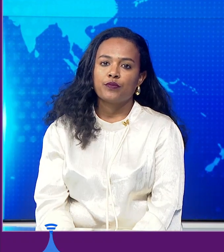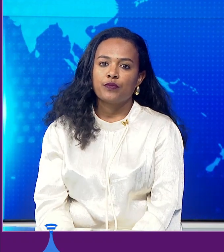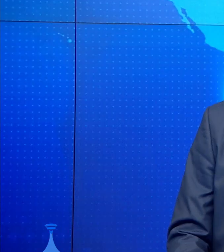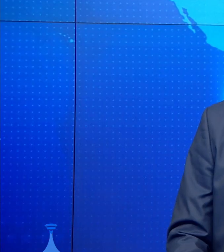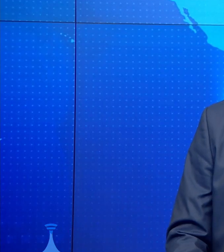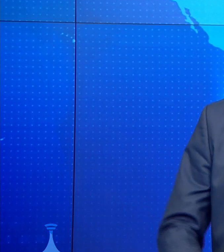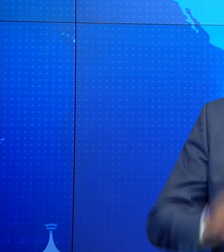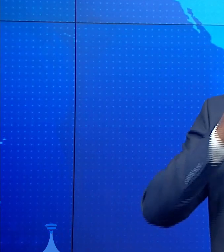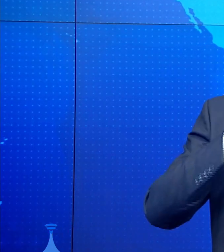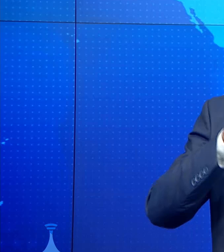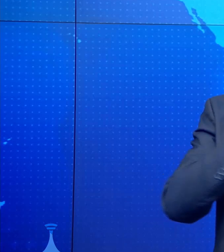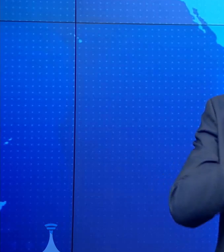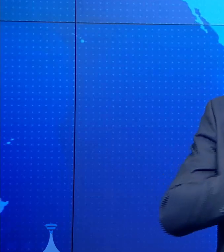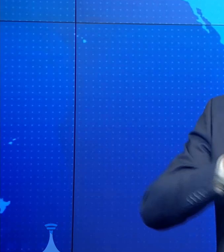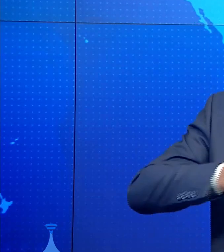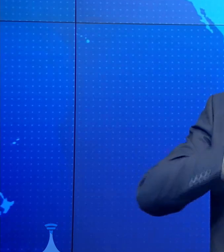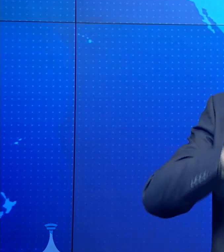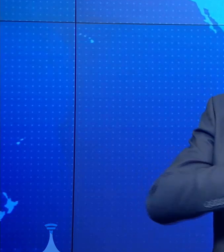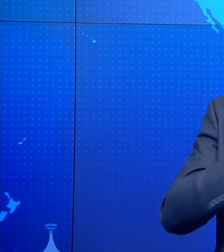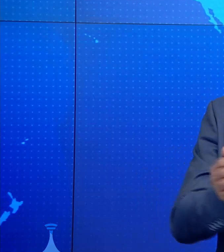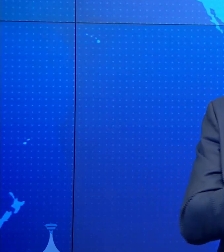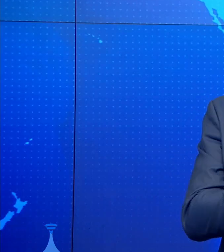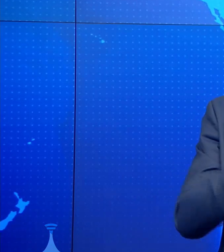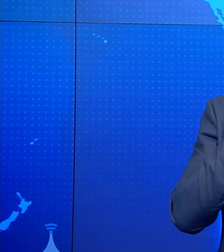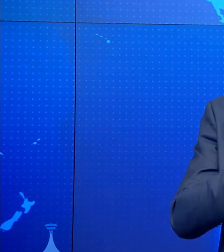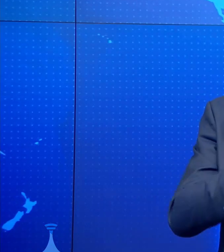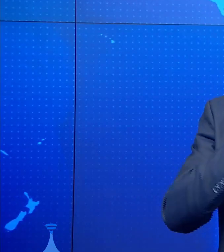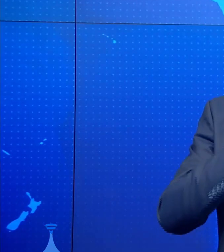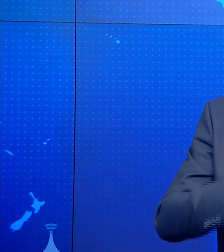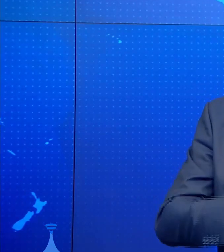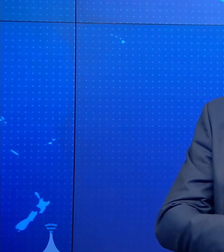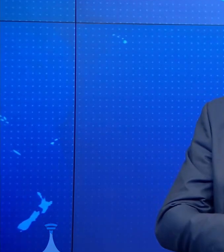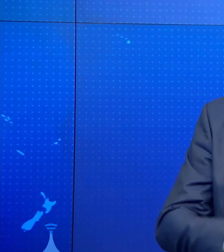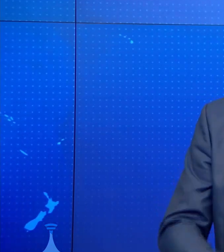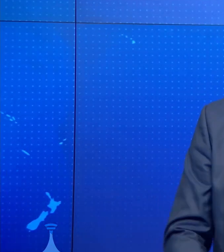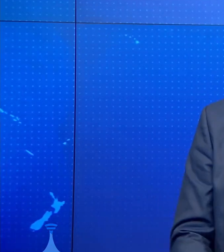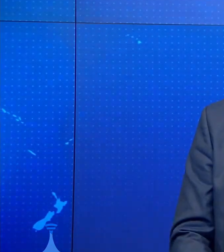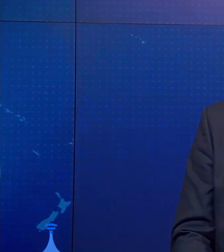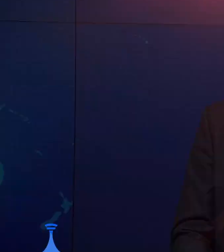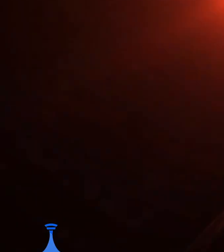ዜና ባበቃ። ከቀሪ ፕሮግራሞቻችን ጋር መልካም ቆይታ።